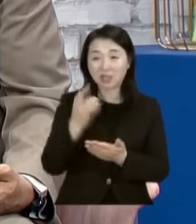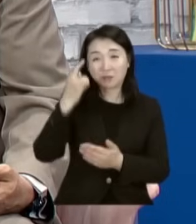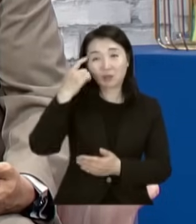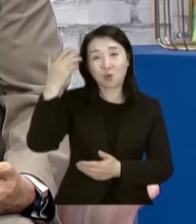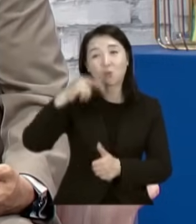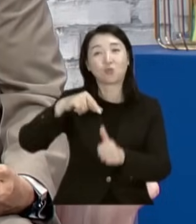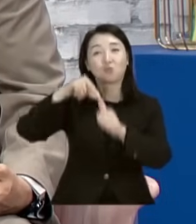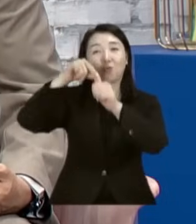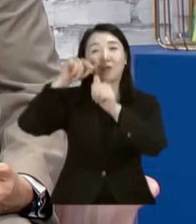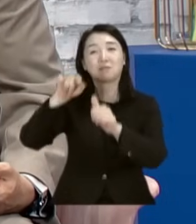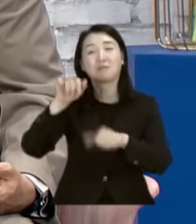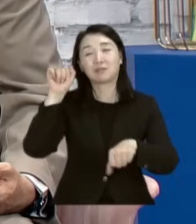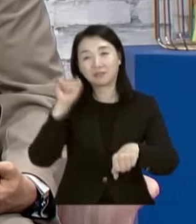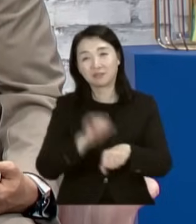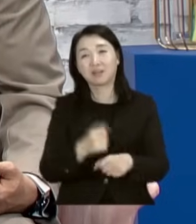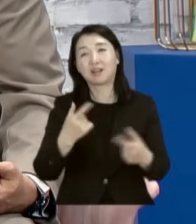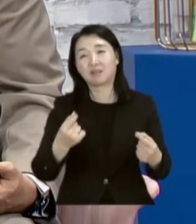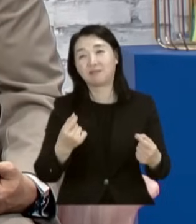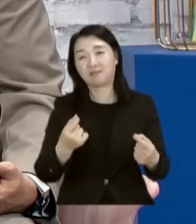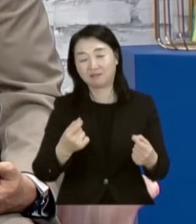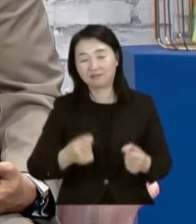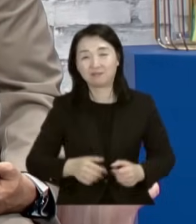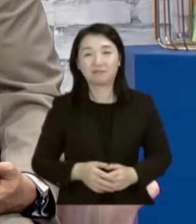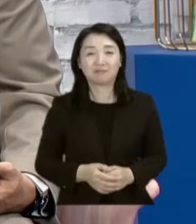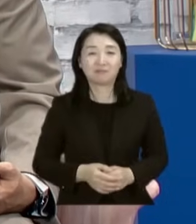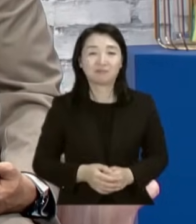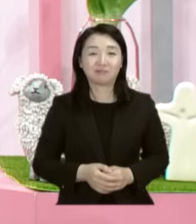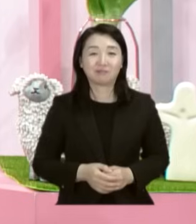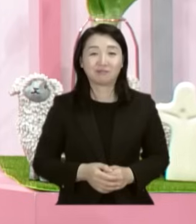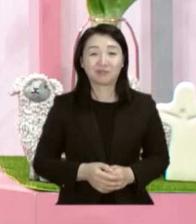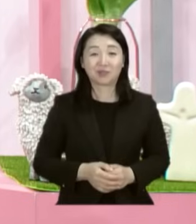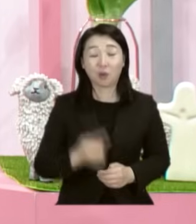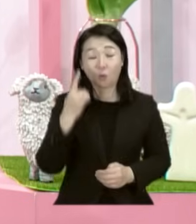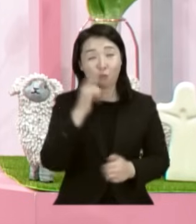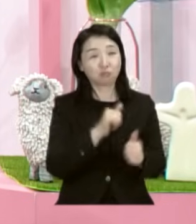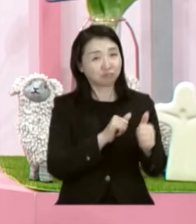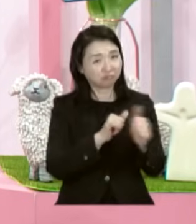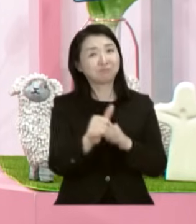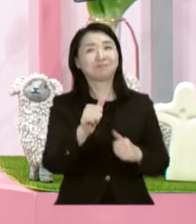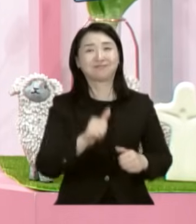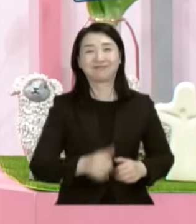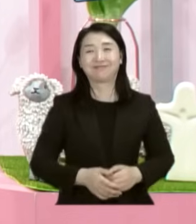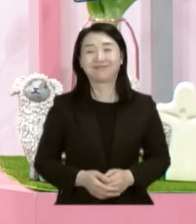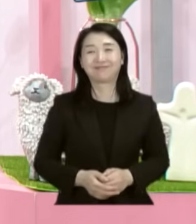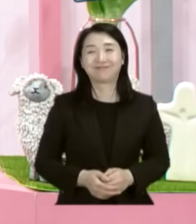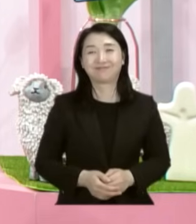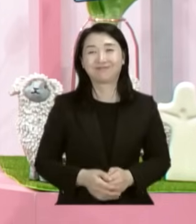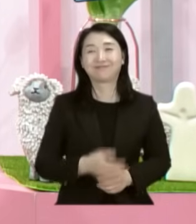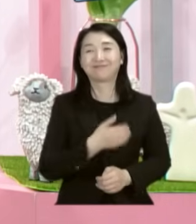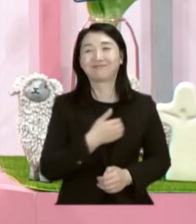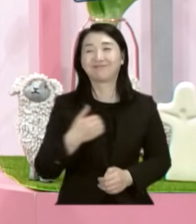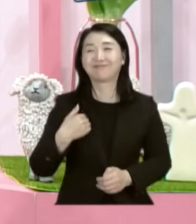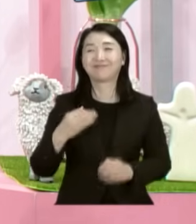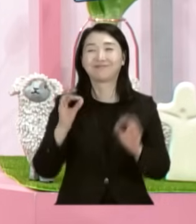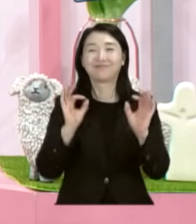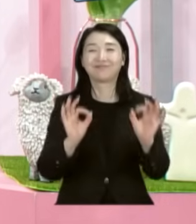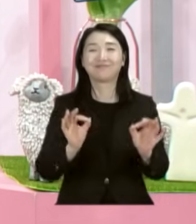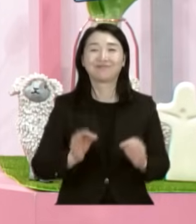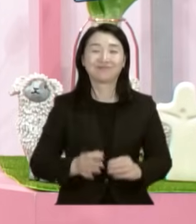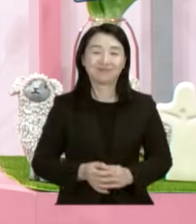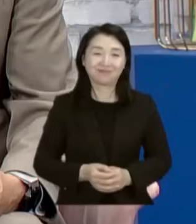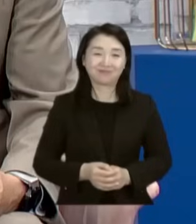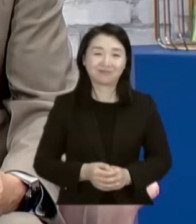귀하지만 구한다는게 제일 큰 일이잖아요 그죠 어 어쩌 더 잘생겼냐 그러니까 어우 든든합니다